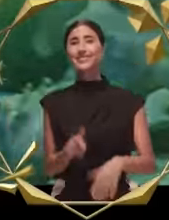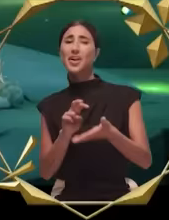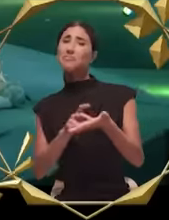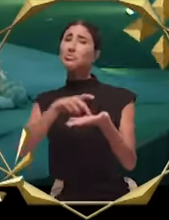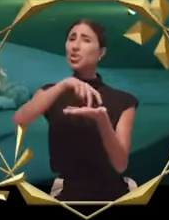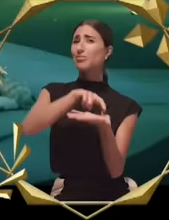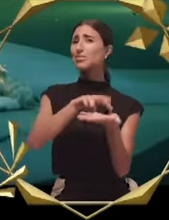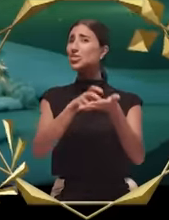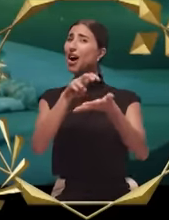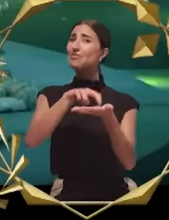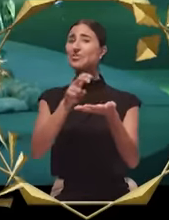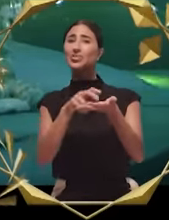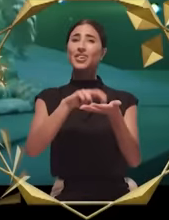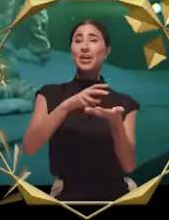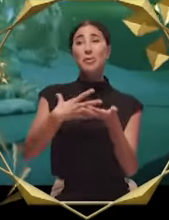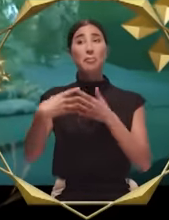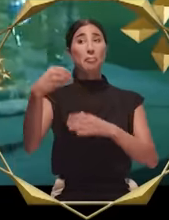أمشي أنا أمشي أنا أمشي